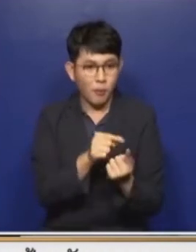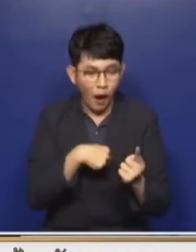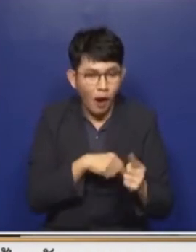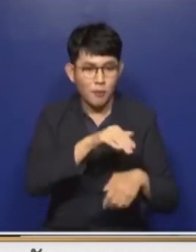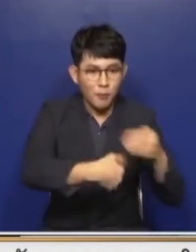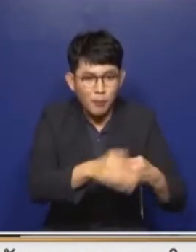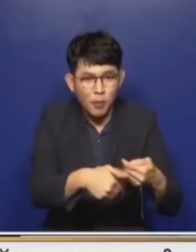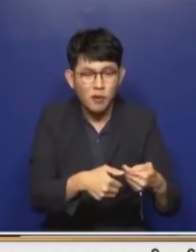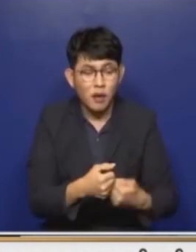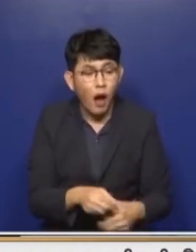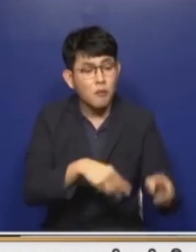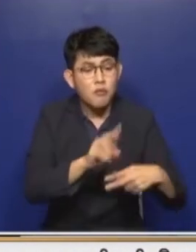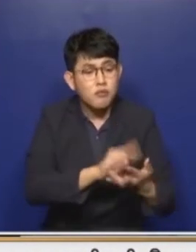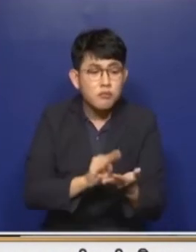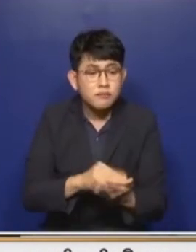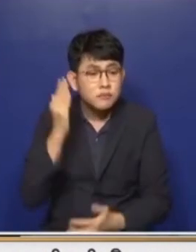ใหเขามาสำรวเพื่อทราบ ytmf